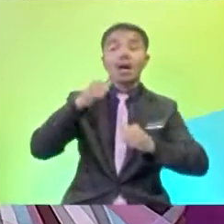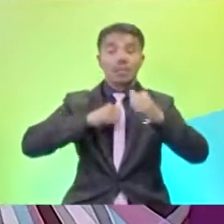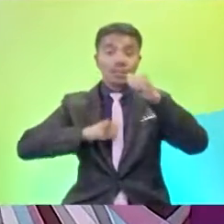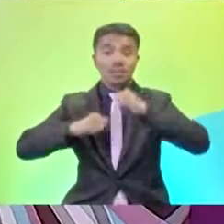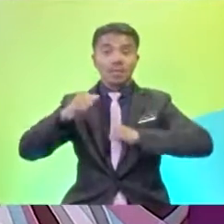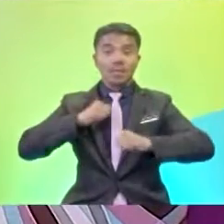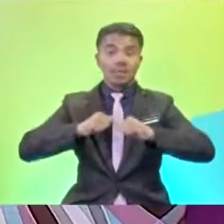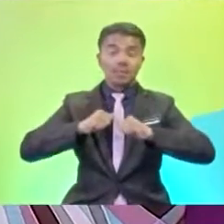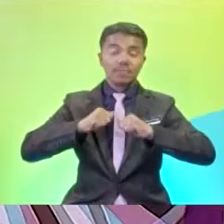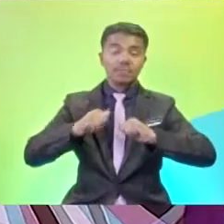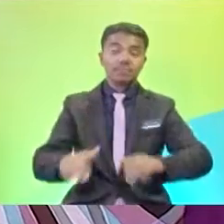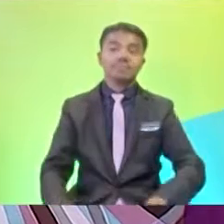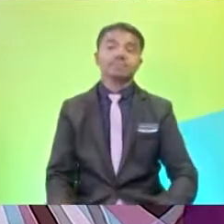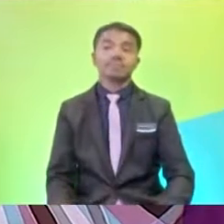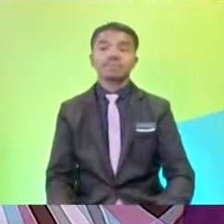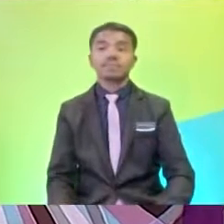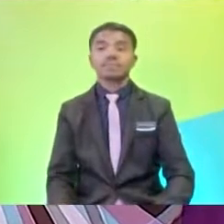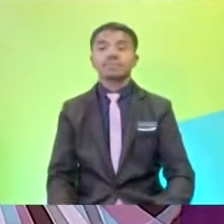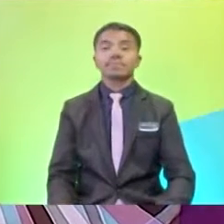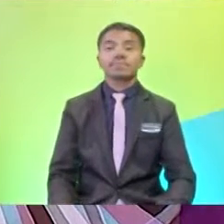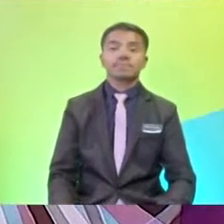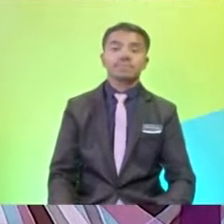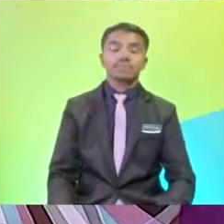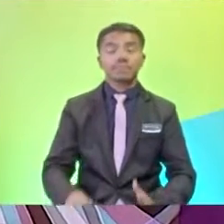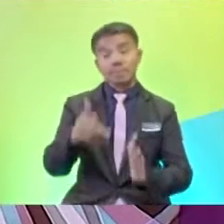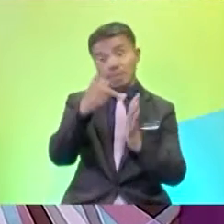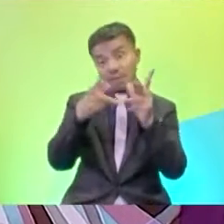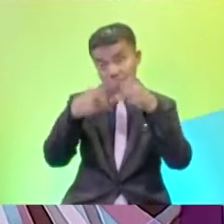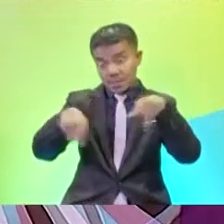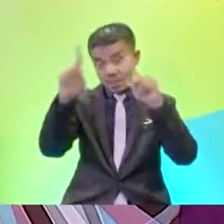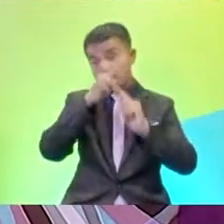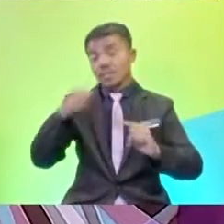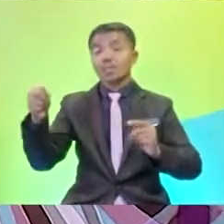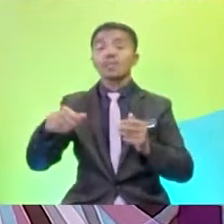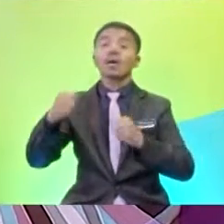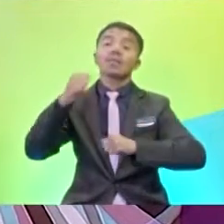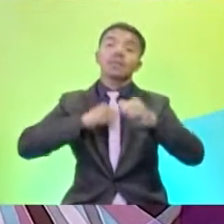kita lihat kepentingan ada menuntut ilmu